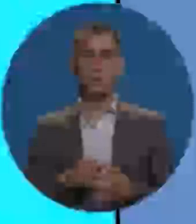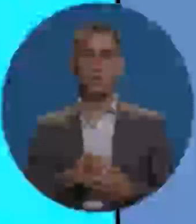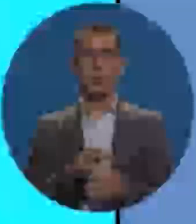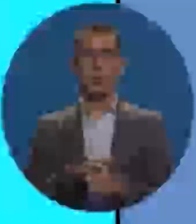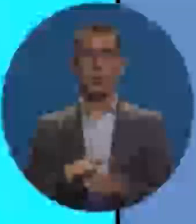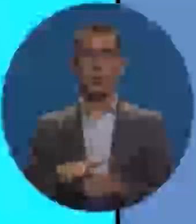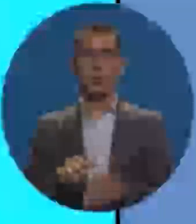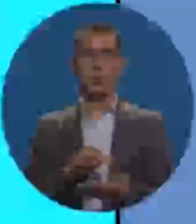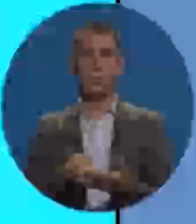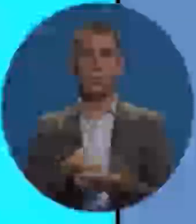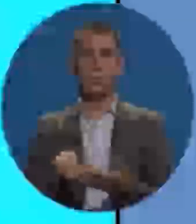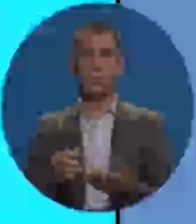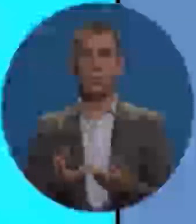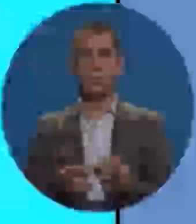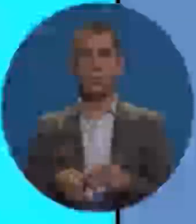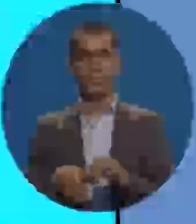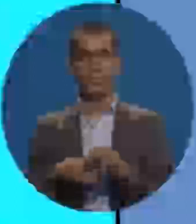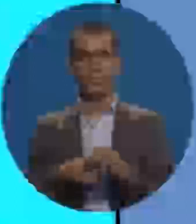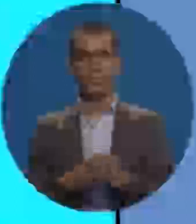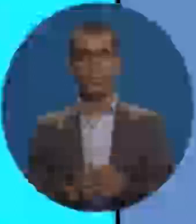орылап жазып алын.